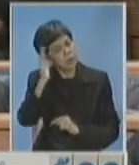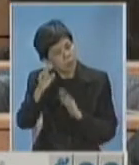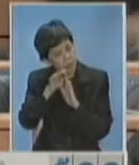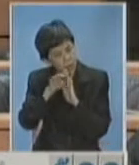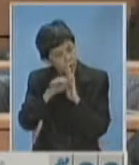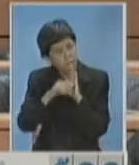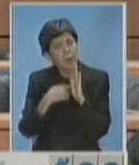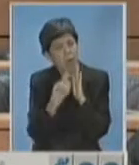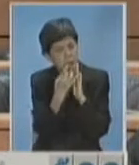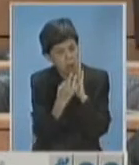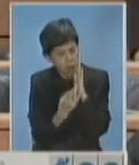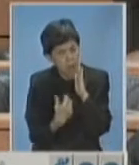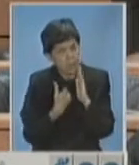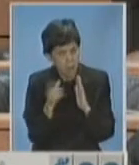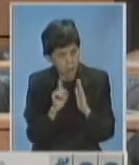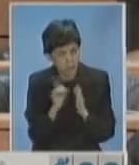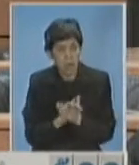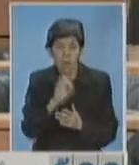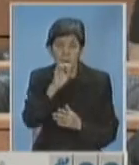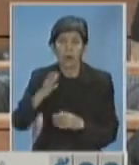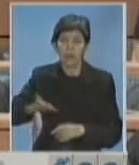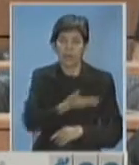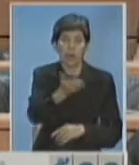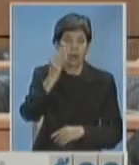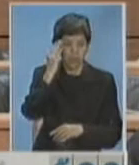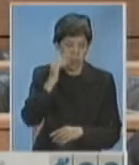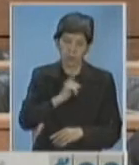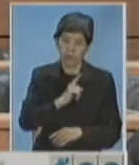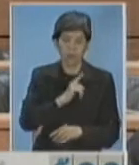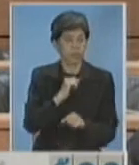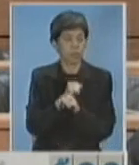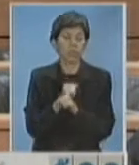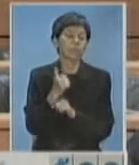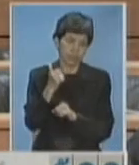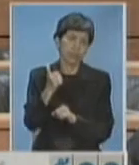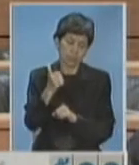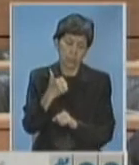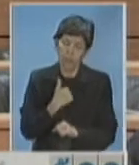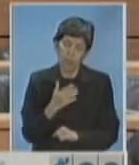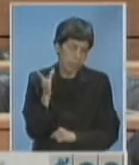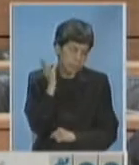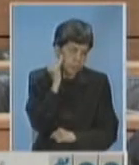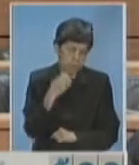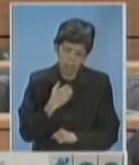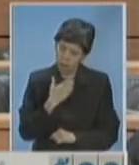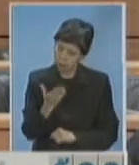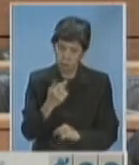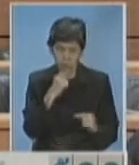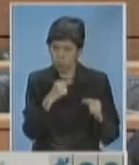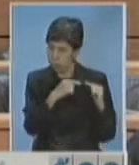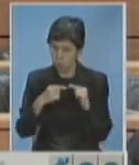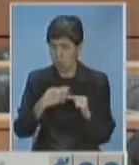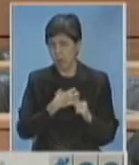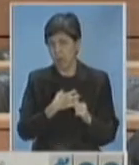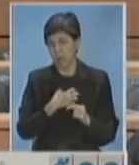ข้อมูลที่เป็นจริงแล้วก็มาแจ้งต่อสภาเป็นหน้าที่ที่ท่านได้ทำได้ถูกต้องแล้วครับผมอยากจะฟังต้องให้ท่านวัชระได้พูดครับท่านประธ